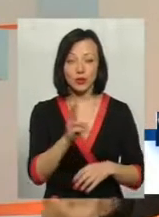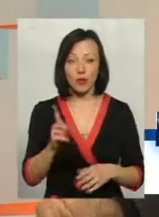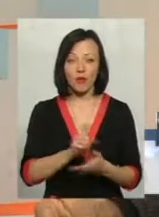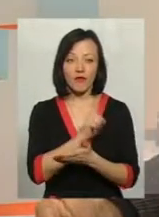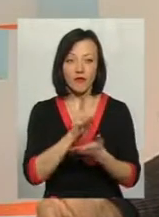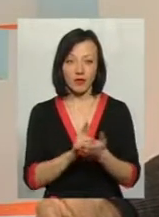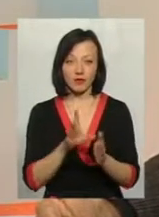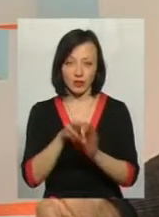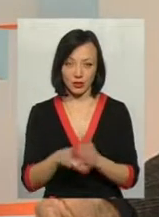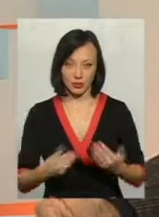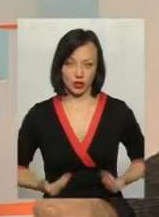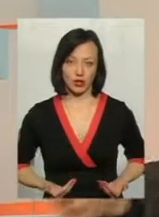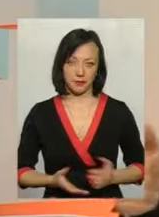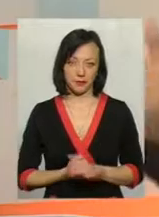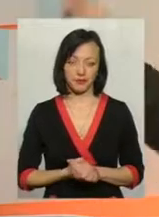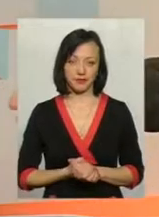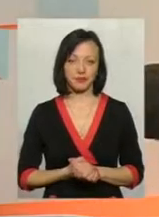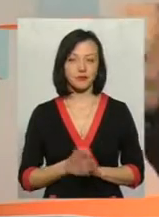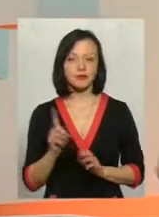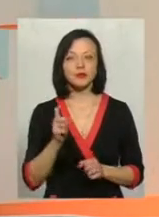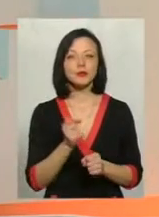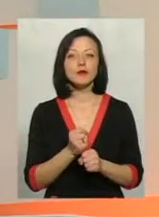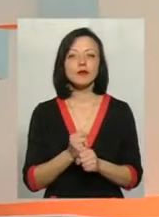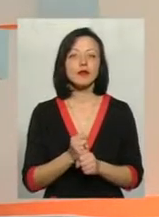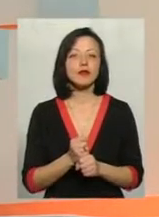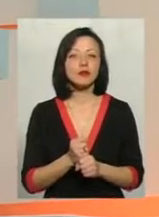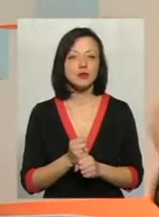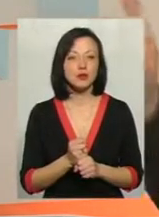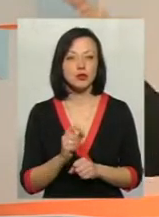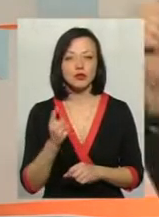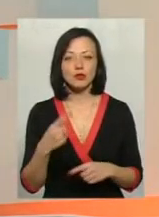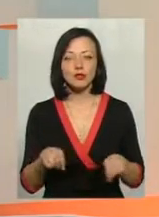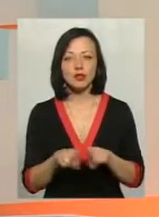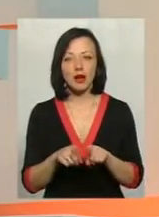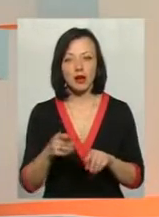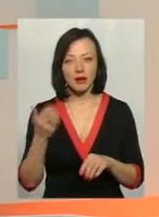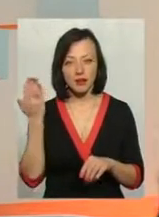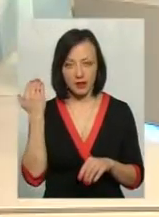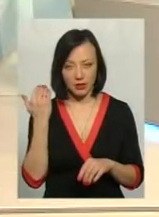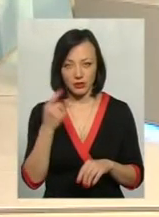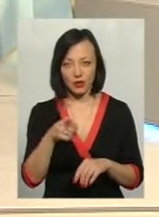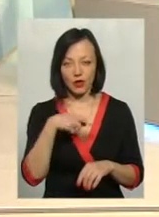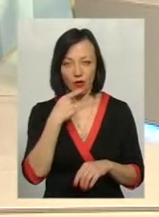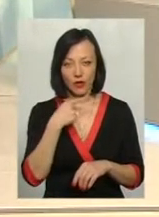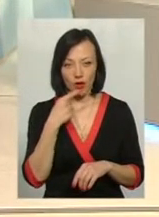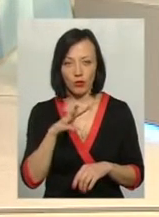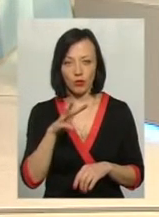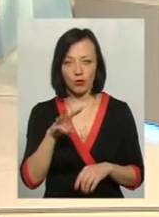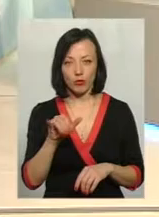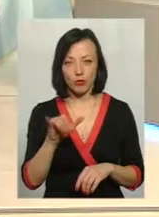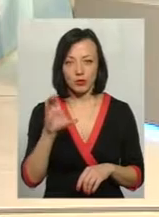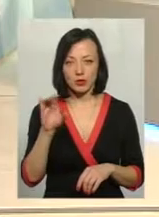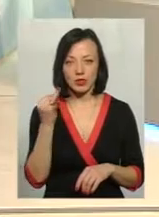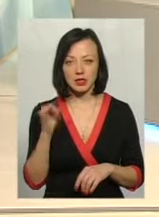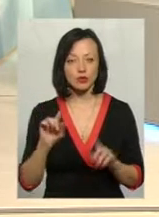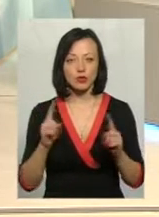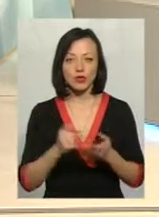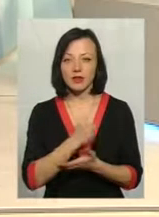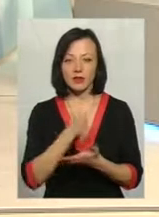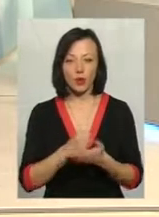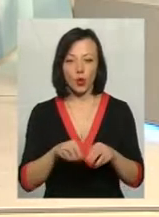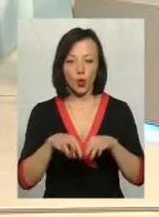повинні втілювати її в життя. Що зробив, чому так концепція, про яку ви говорите, пана Мусія, чому вона не була